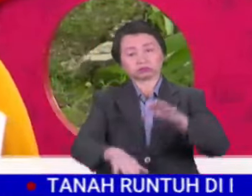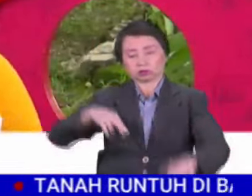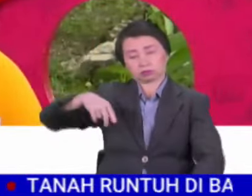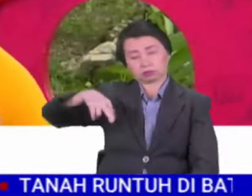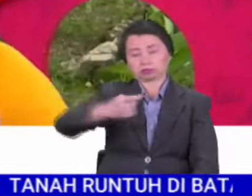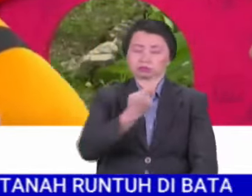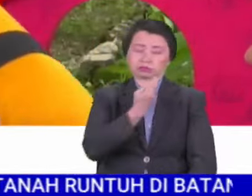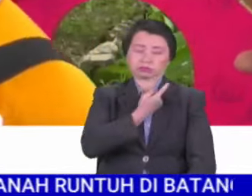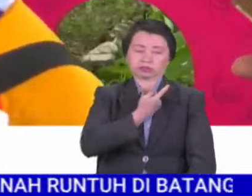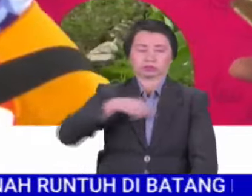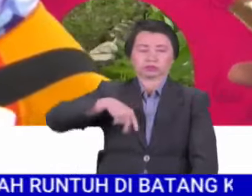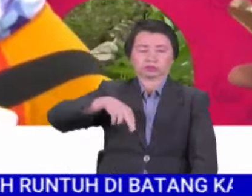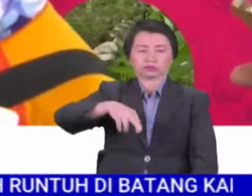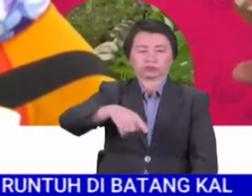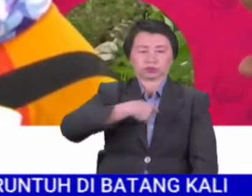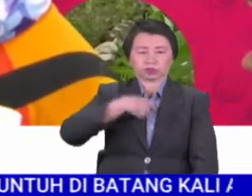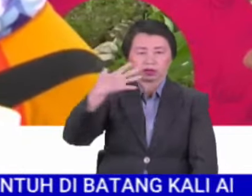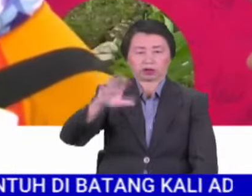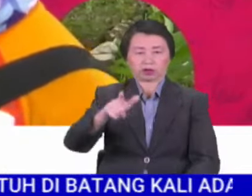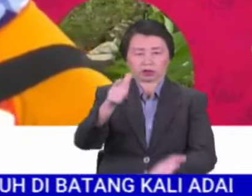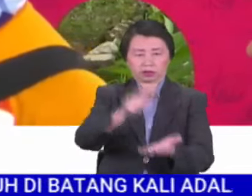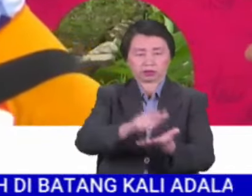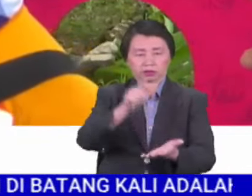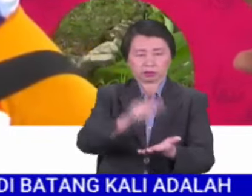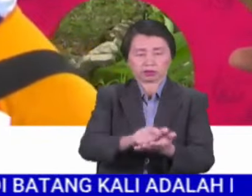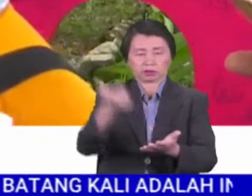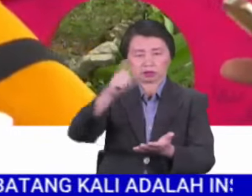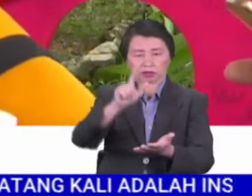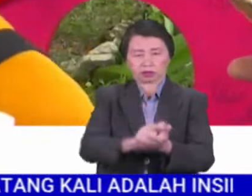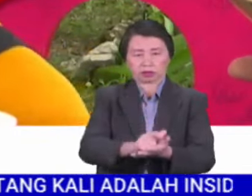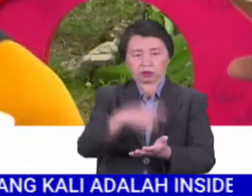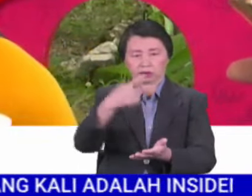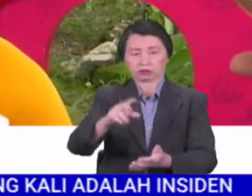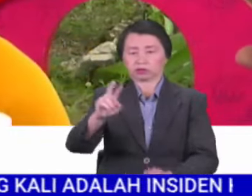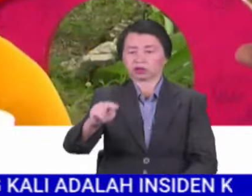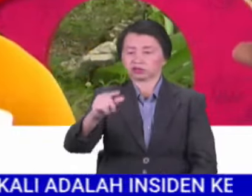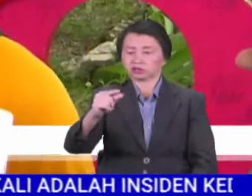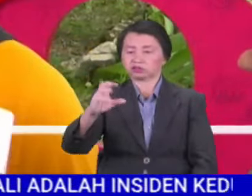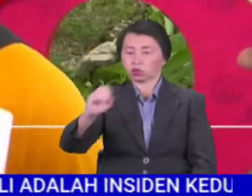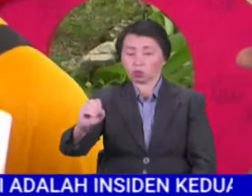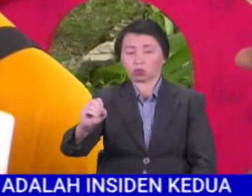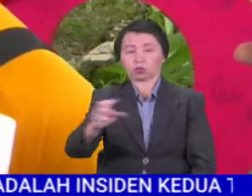saya akan upload benda ini pada dia orang tadi